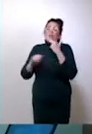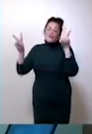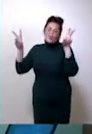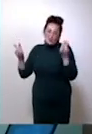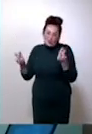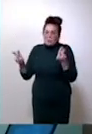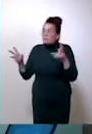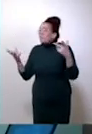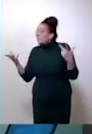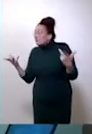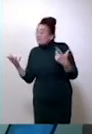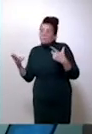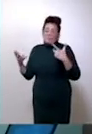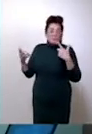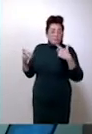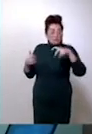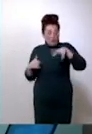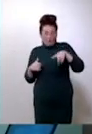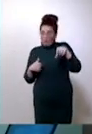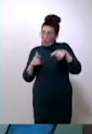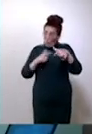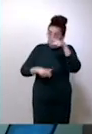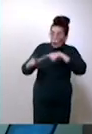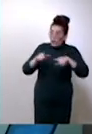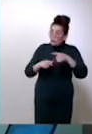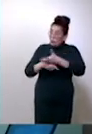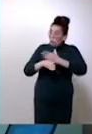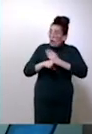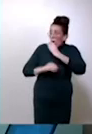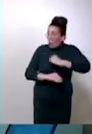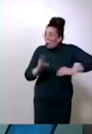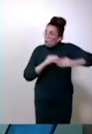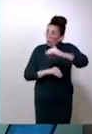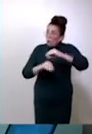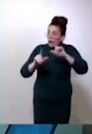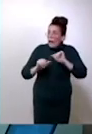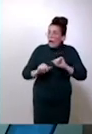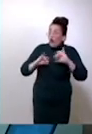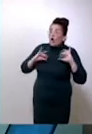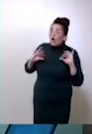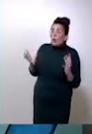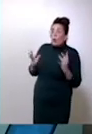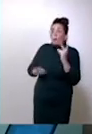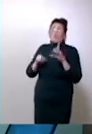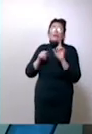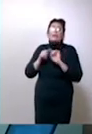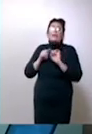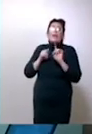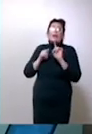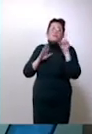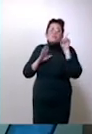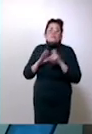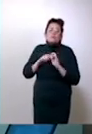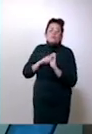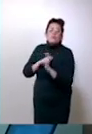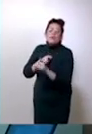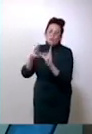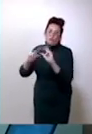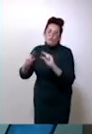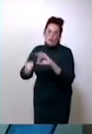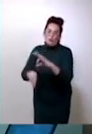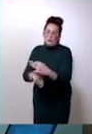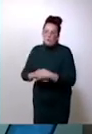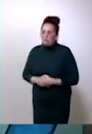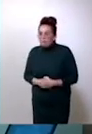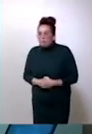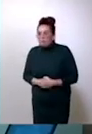un logement en location meublée saisonnière, mais on reviendra dessus par la suite. Et puis, on note une